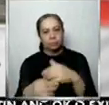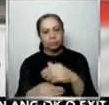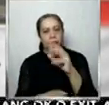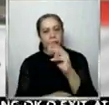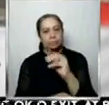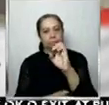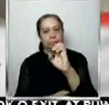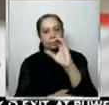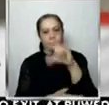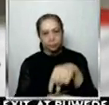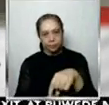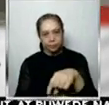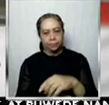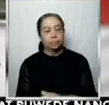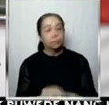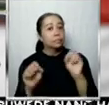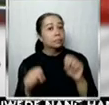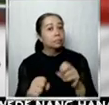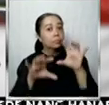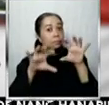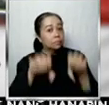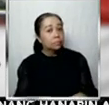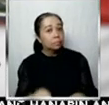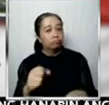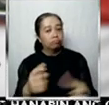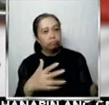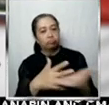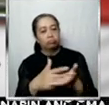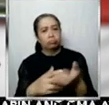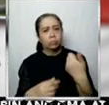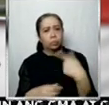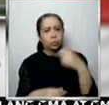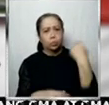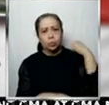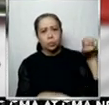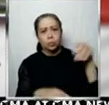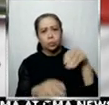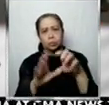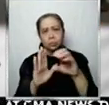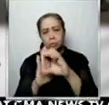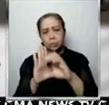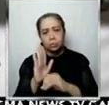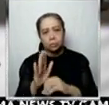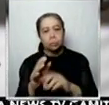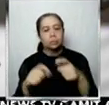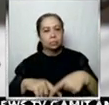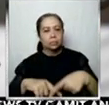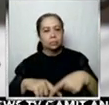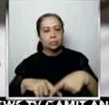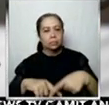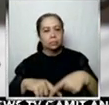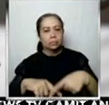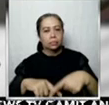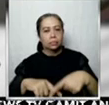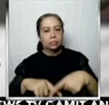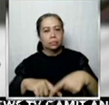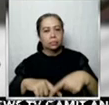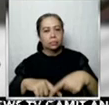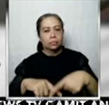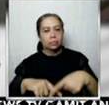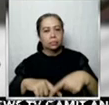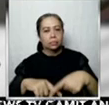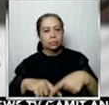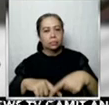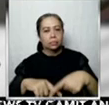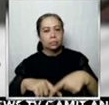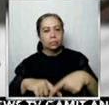MECQ. Maaaring arestuhin at kasuhan ang sinumang lalabag sa ordinansa. Sususpindihin o ipasasara naman ang mga